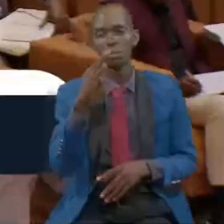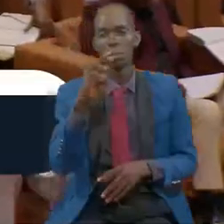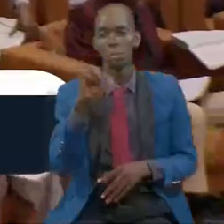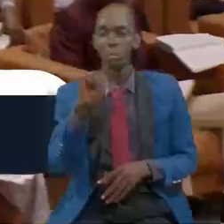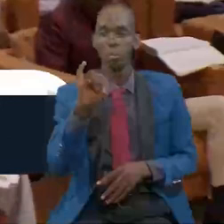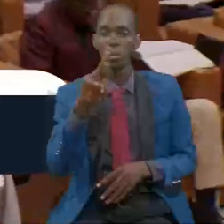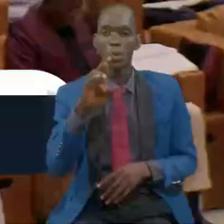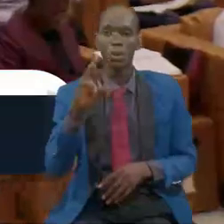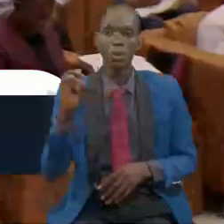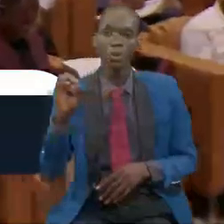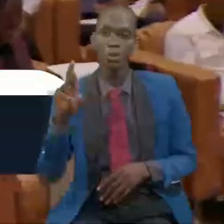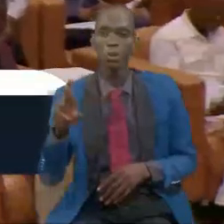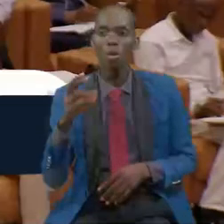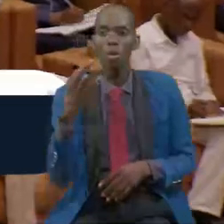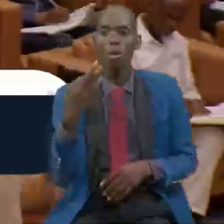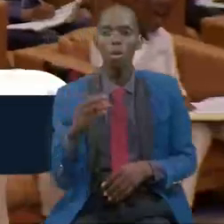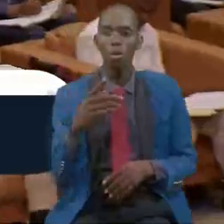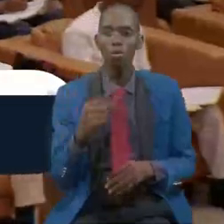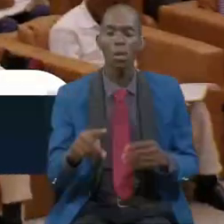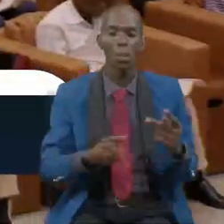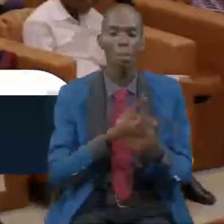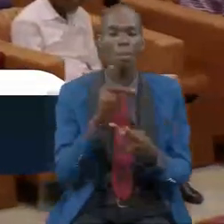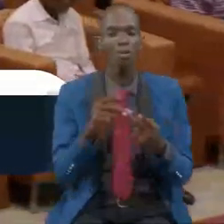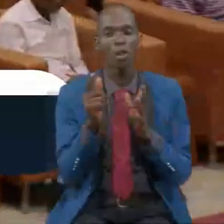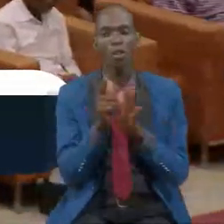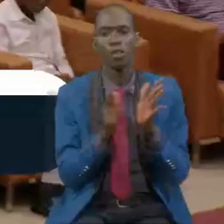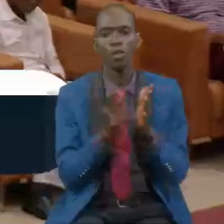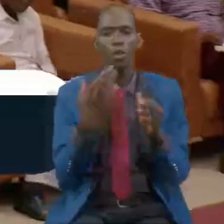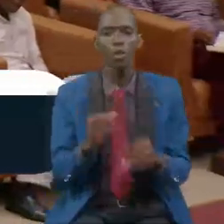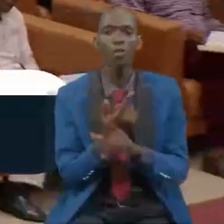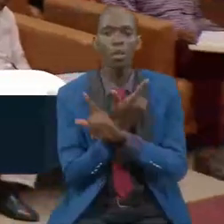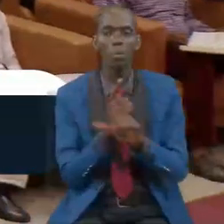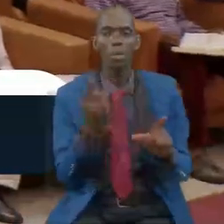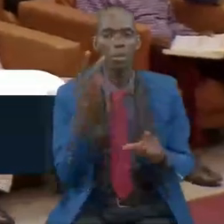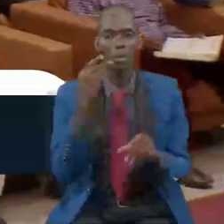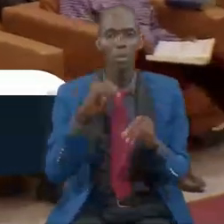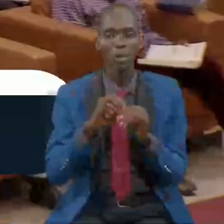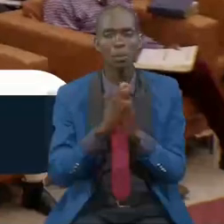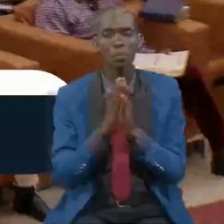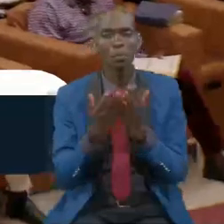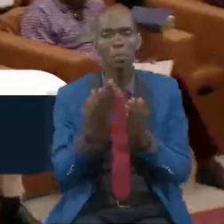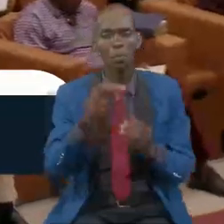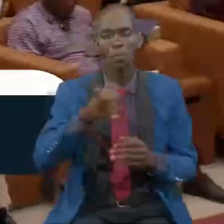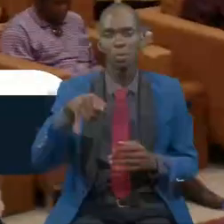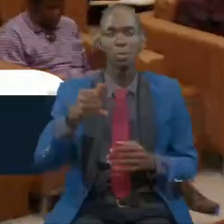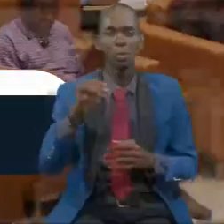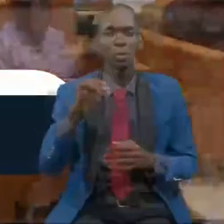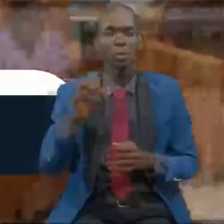la loi parfaite de liberté. Jacques chapitre